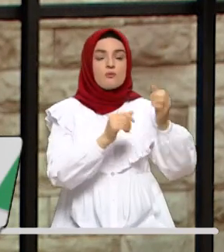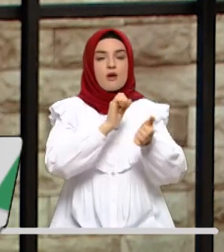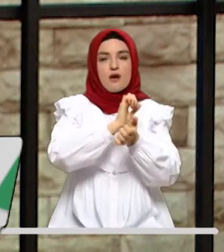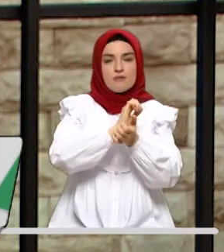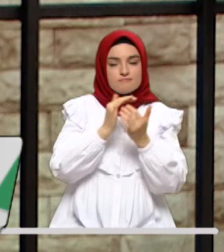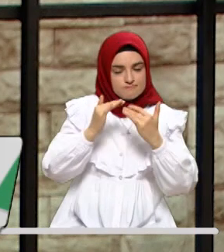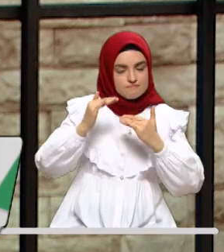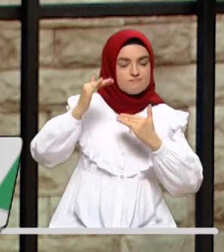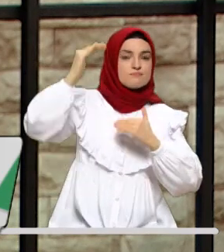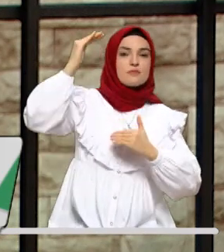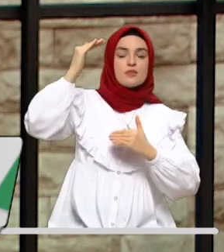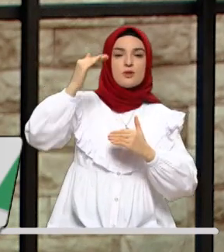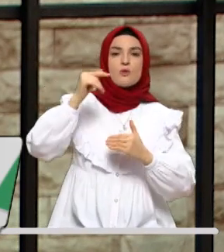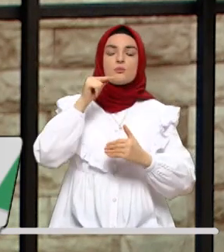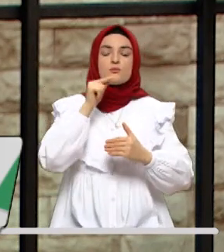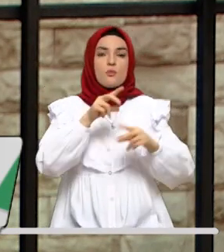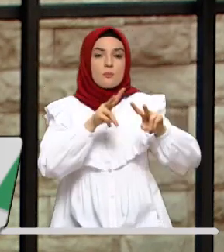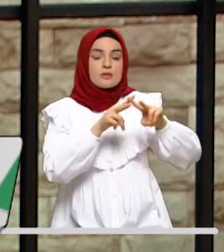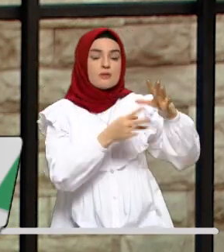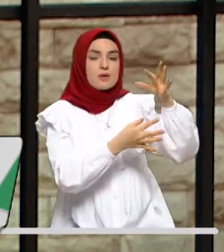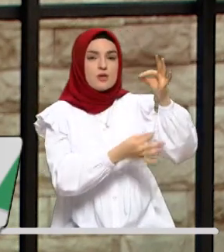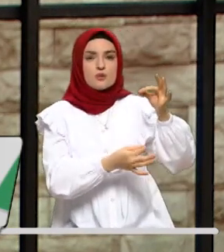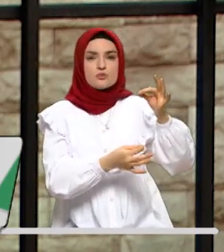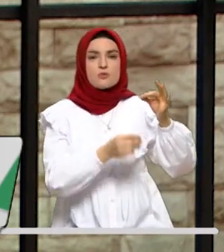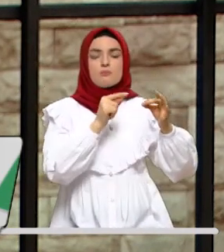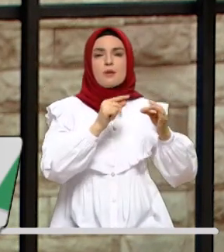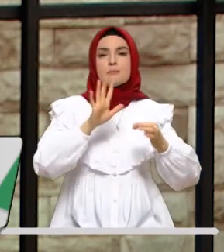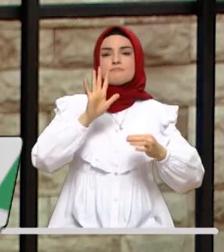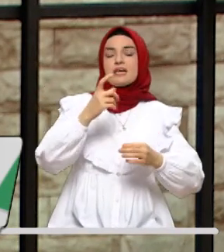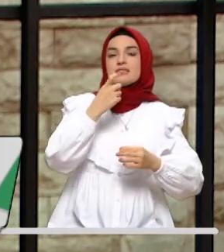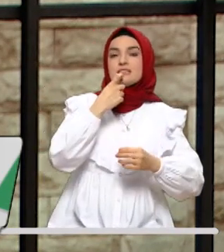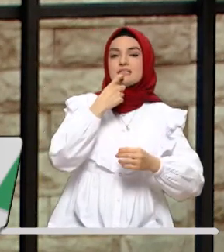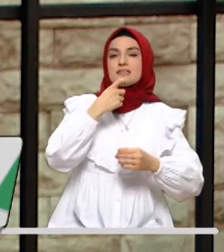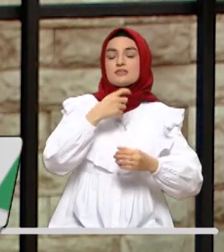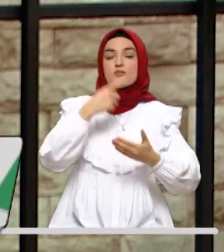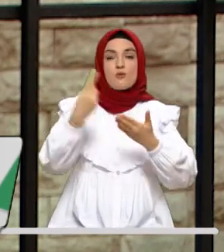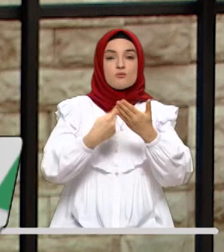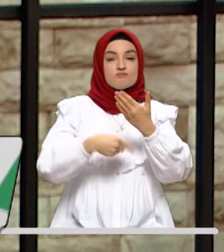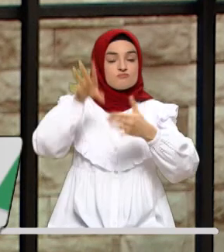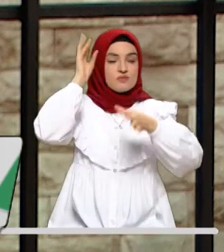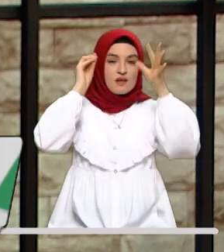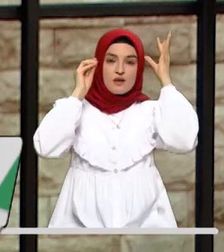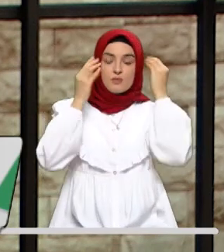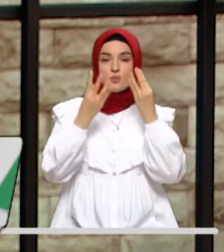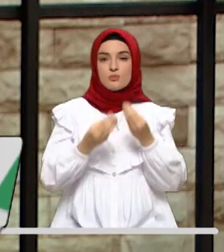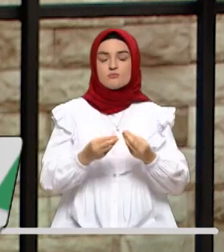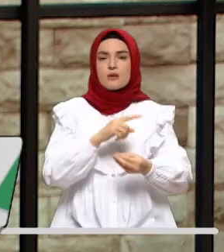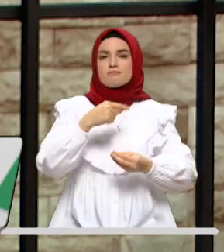olgunlaştırır. Ve Mehmet Akif Ersoy 5 yaşında hafız olur. bizim bir geleneğimiz var